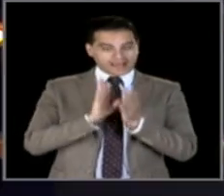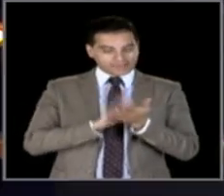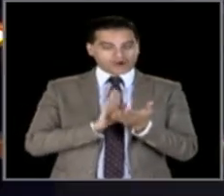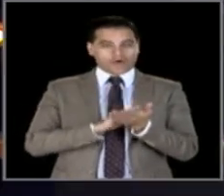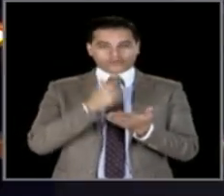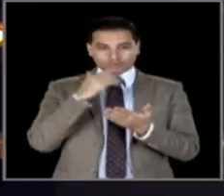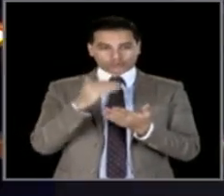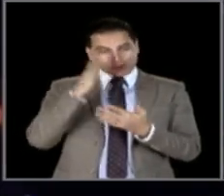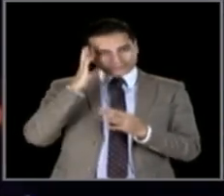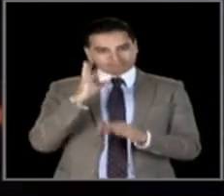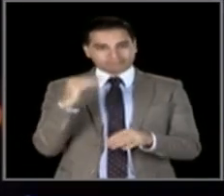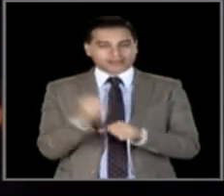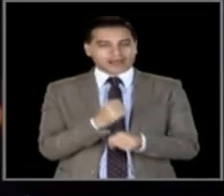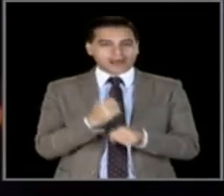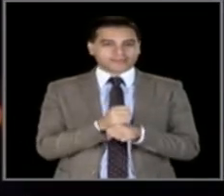بحييك.